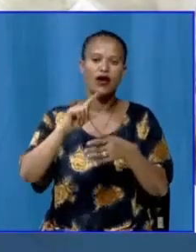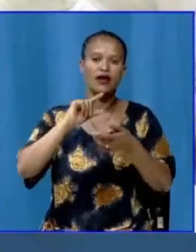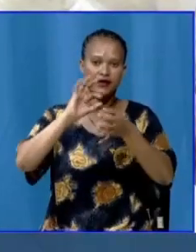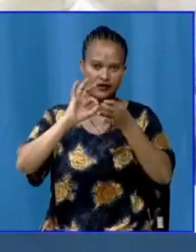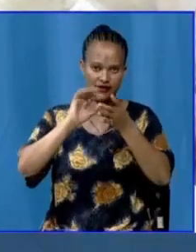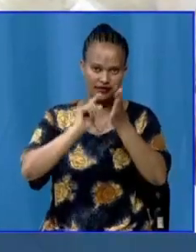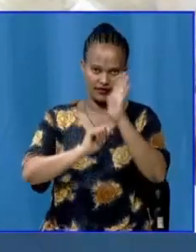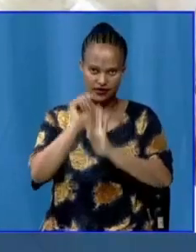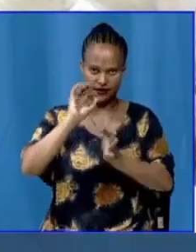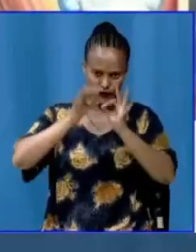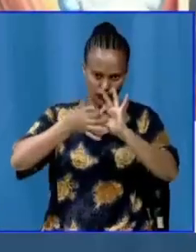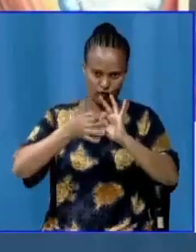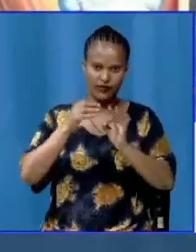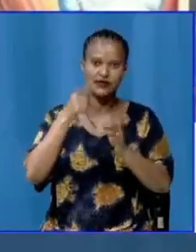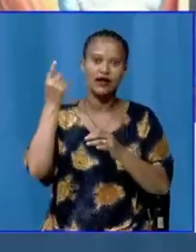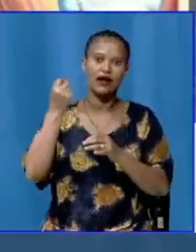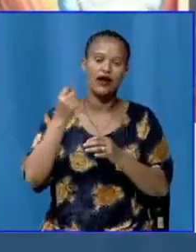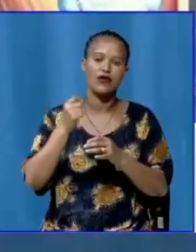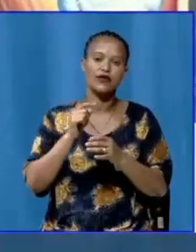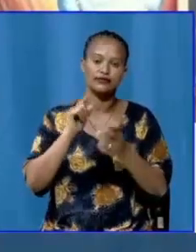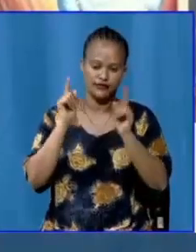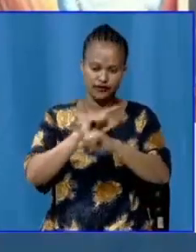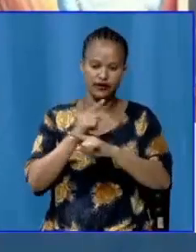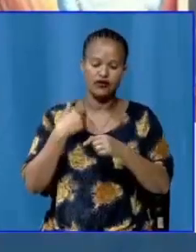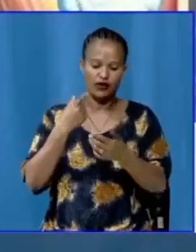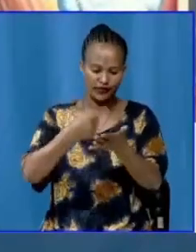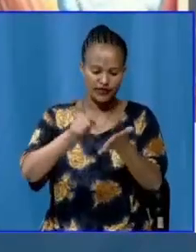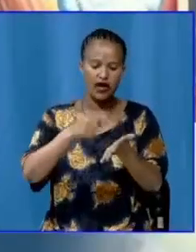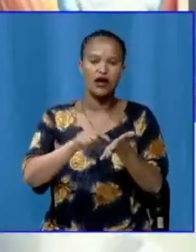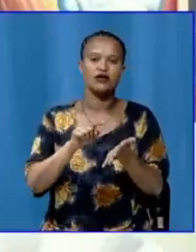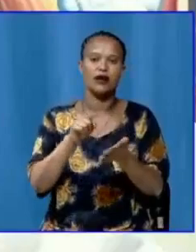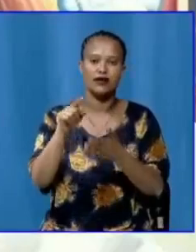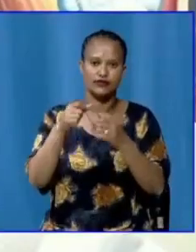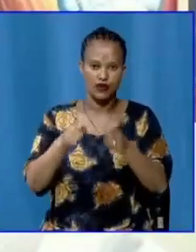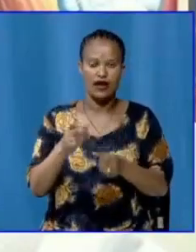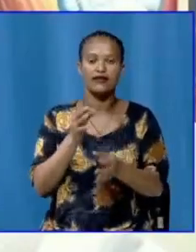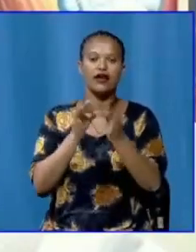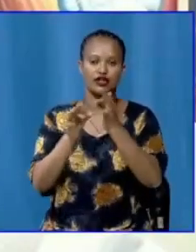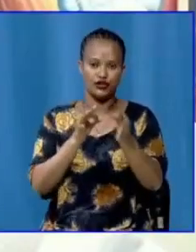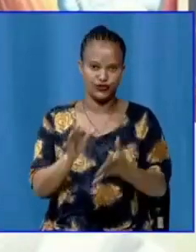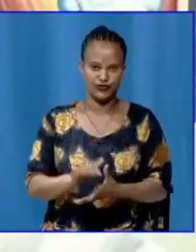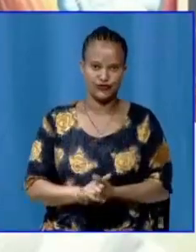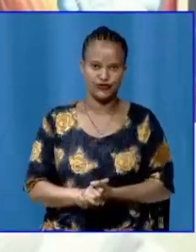ዝተተርጎመን ታሪኻዊ ምዝባዕ ዘለዎም ድማ ከምዝተኣረሙን ኣብቲ ዋዕላ ተገሊጹ።